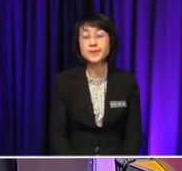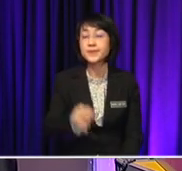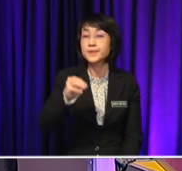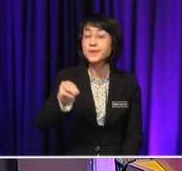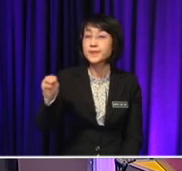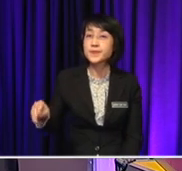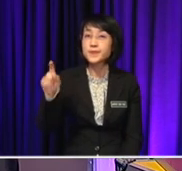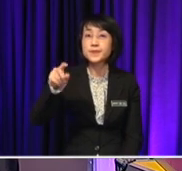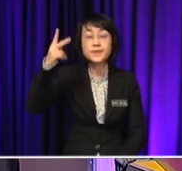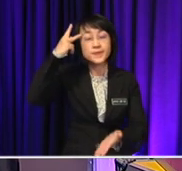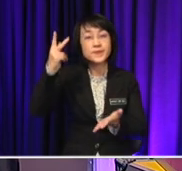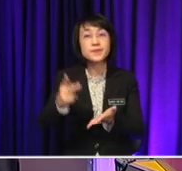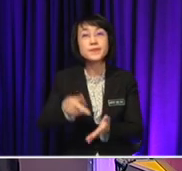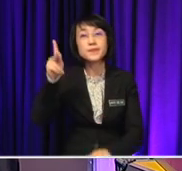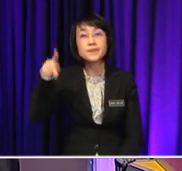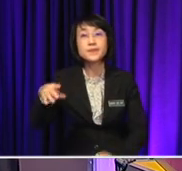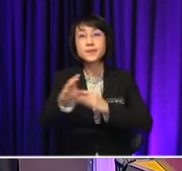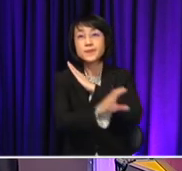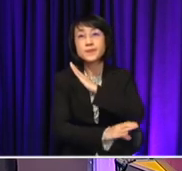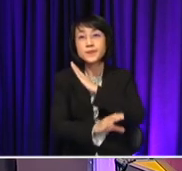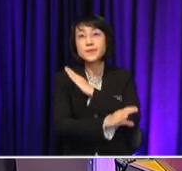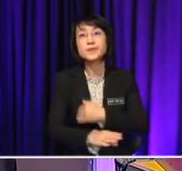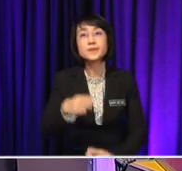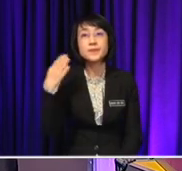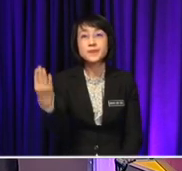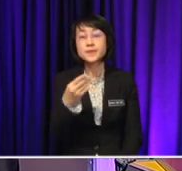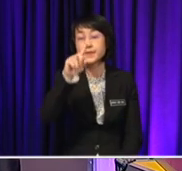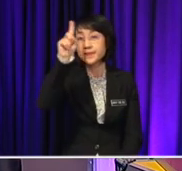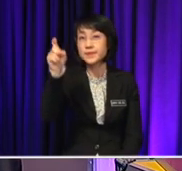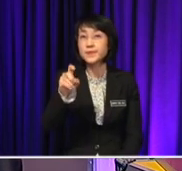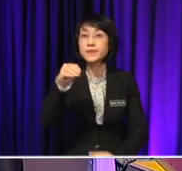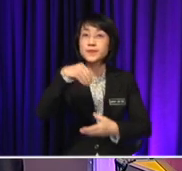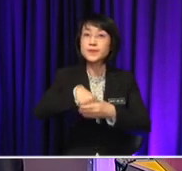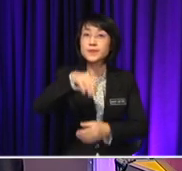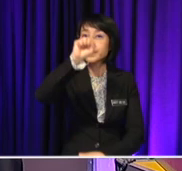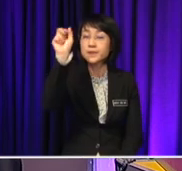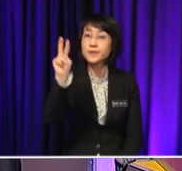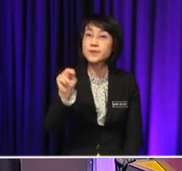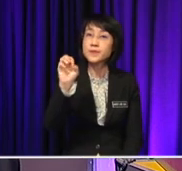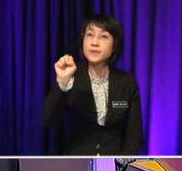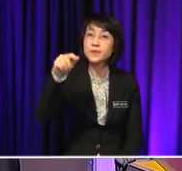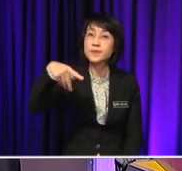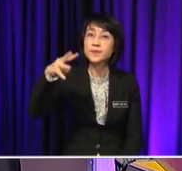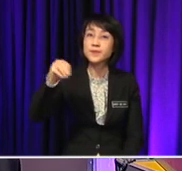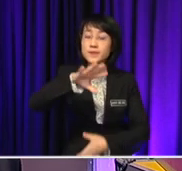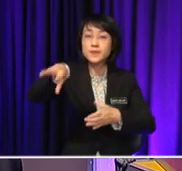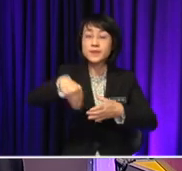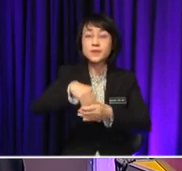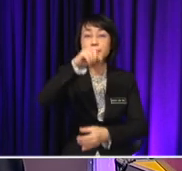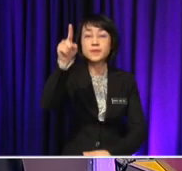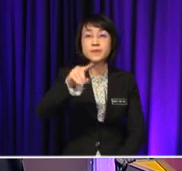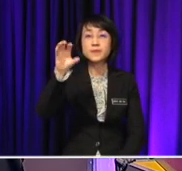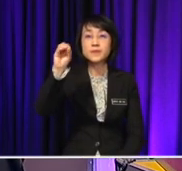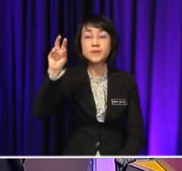oke negara-negara yang biasa ditanya dalam soal SPM melibatkan Zoom zone tertentu contoh yang saya